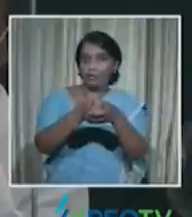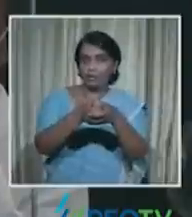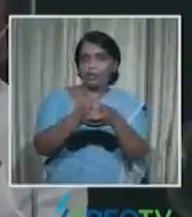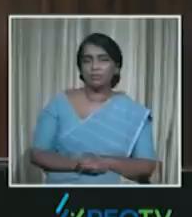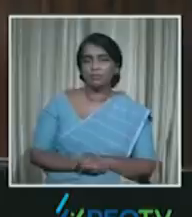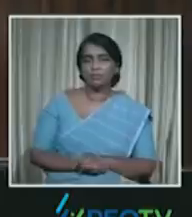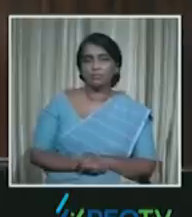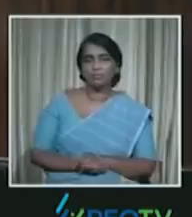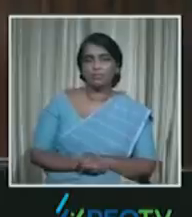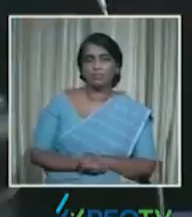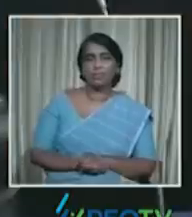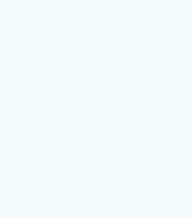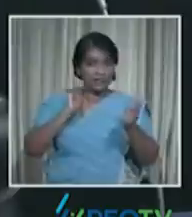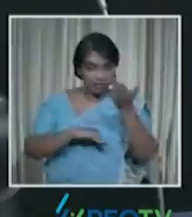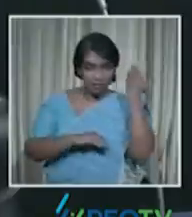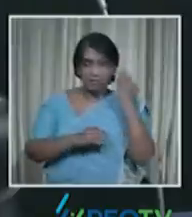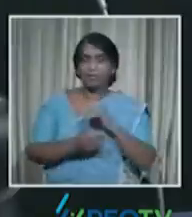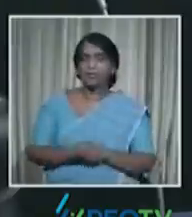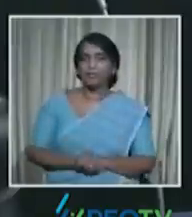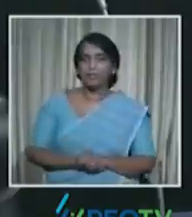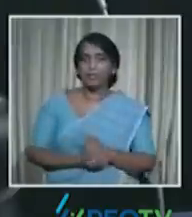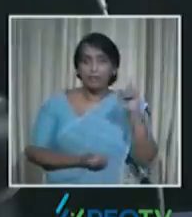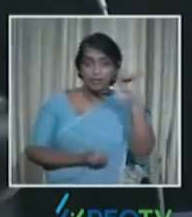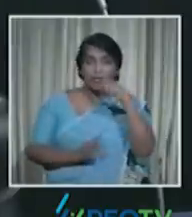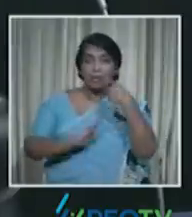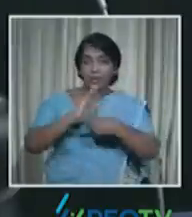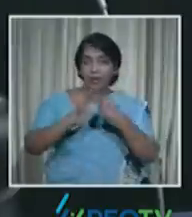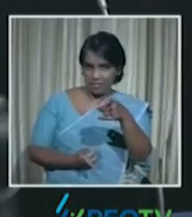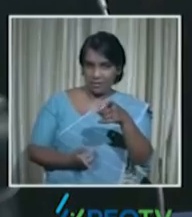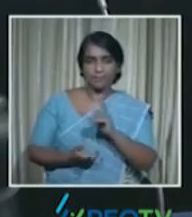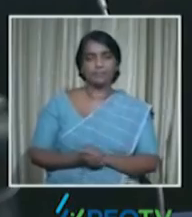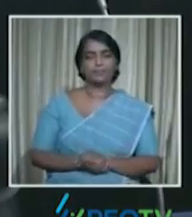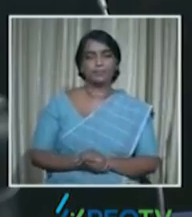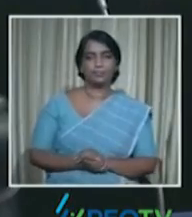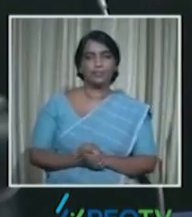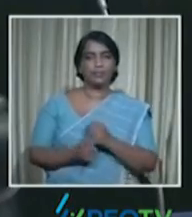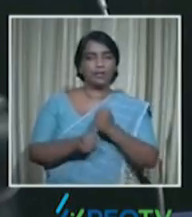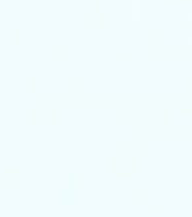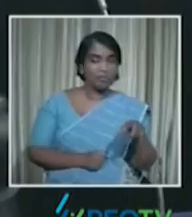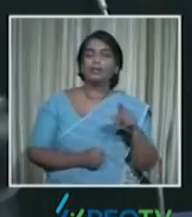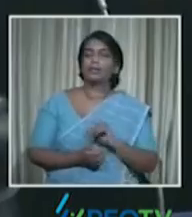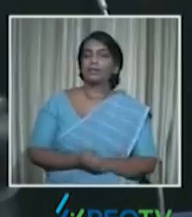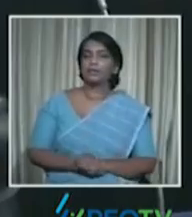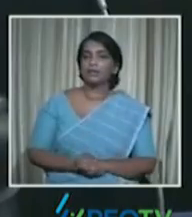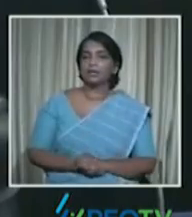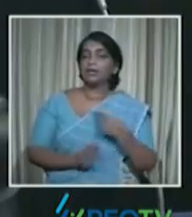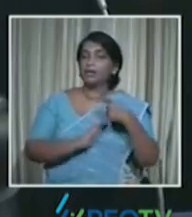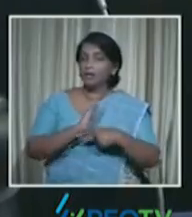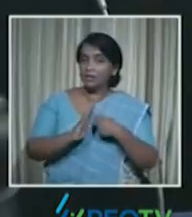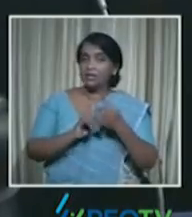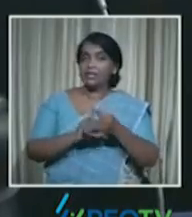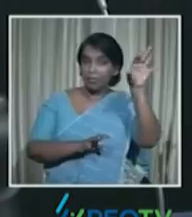මත කීයද? ගෝටා ගෝ හෝම් කියන එක පළමුවෙන්ම මුළු රටටම ඇහෙන්න කෑ ගහලා කිව්වේ මම. ගෝටාබේ රාජපක්ෂ මහත්තයාව මේ රටේ